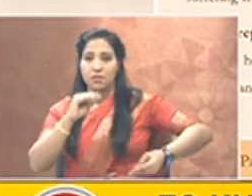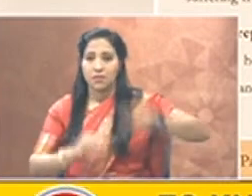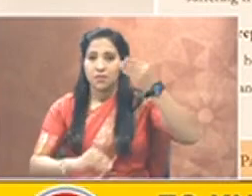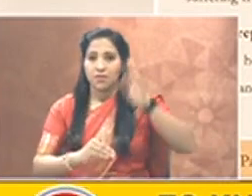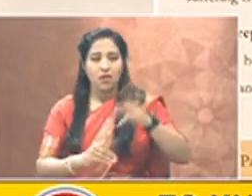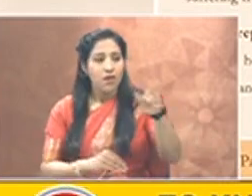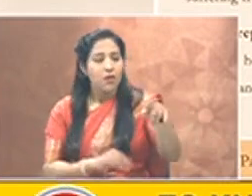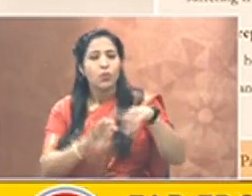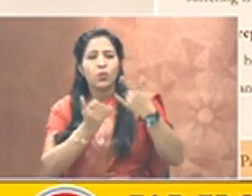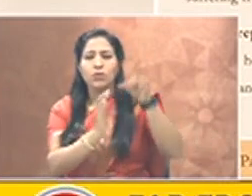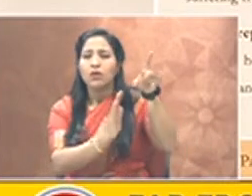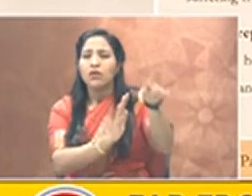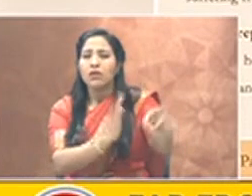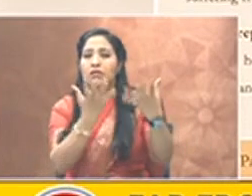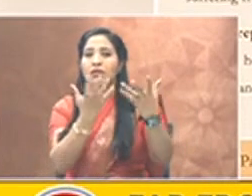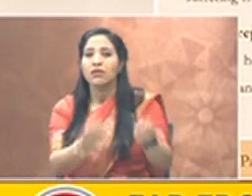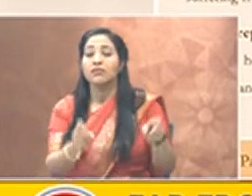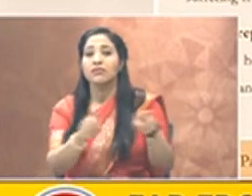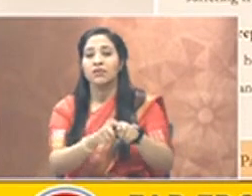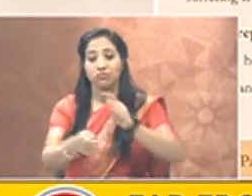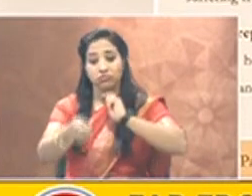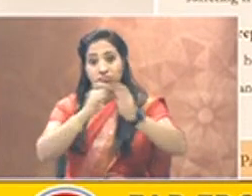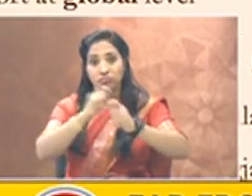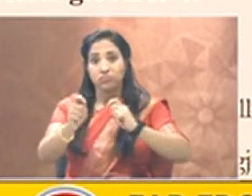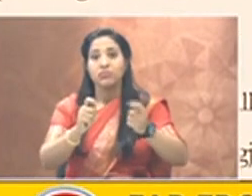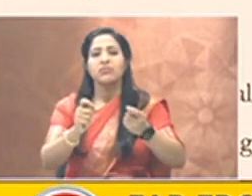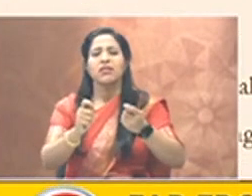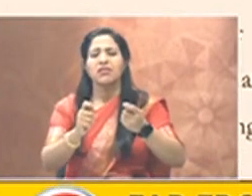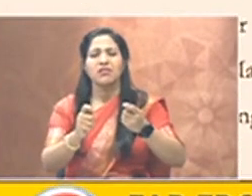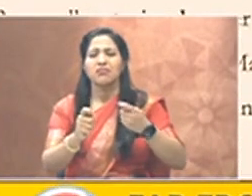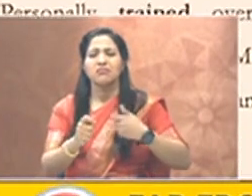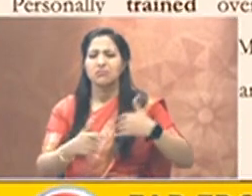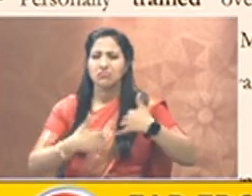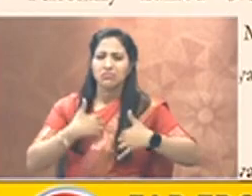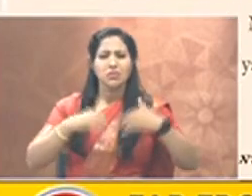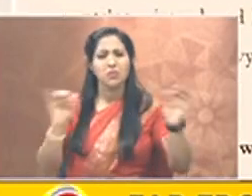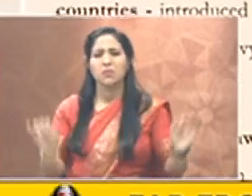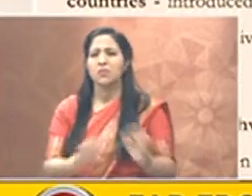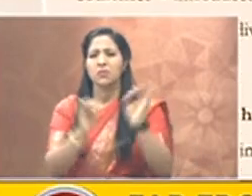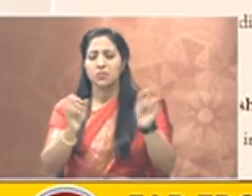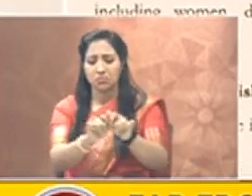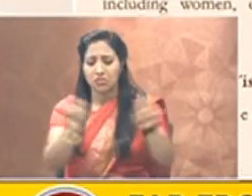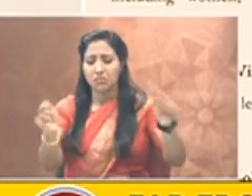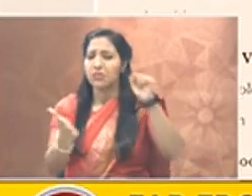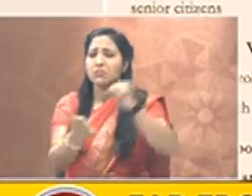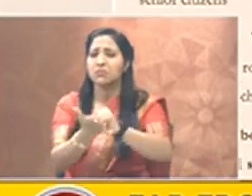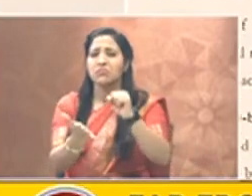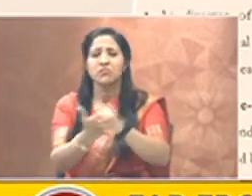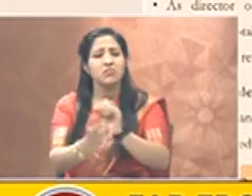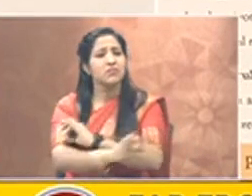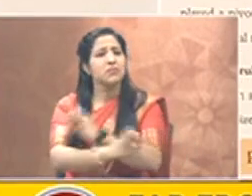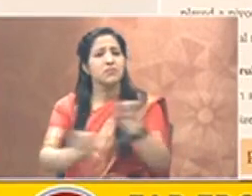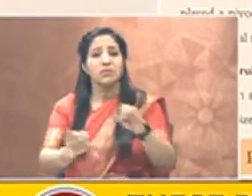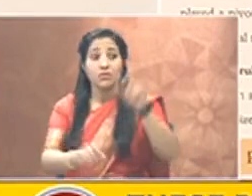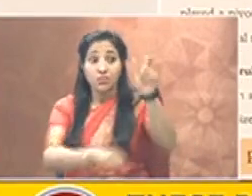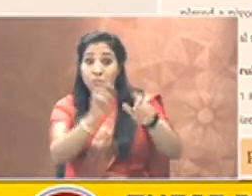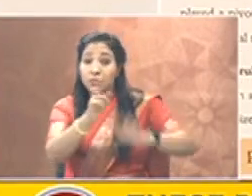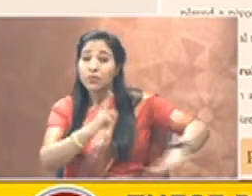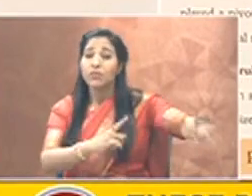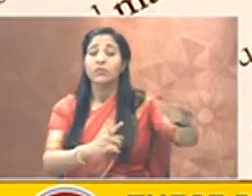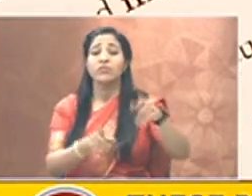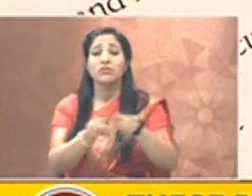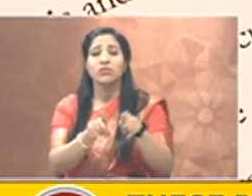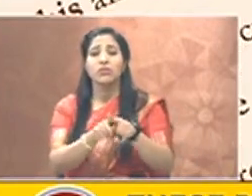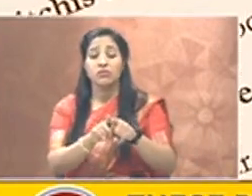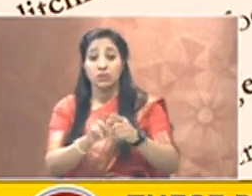है। मीडिया की हेडलाइन से दूर, अखबारों के फ्रंट पेज से दूर, ये लोग बिना